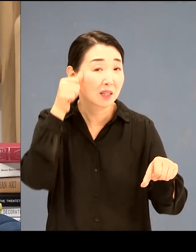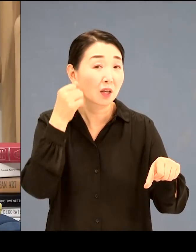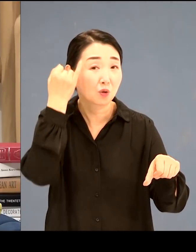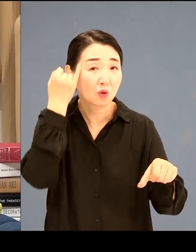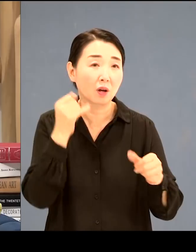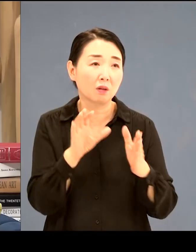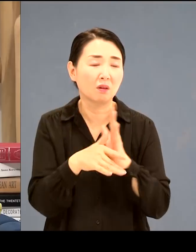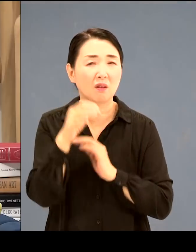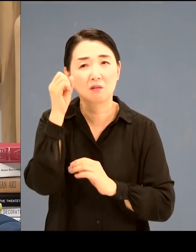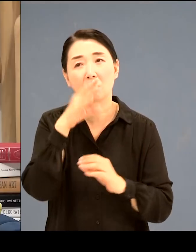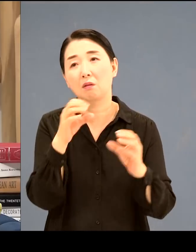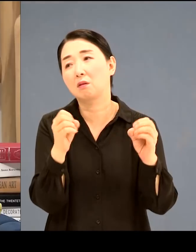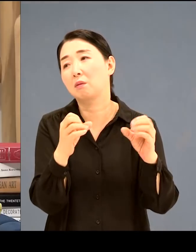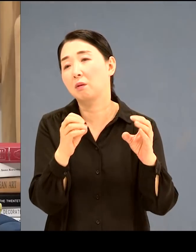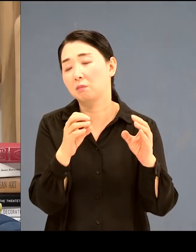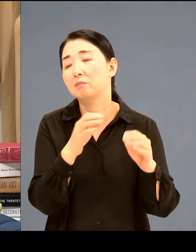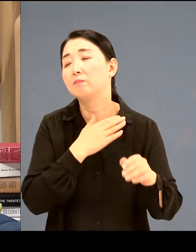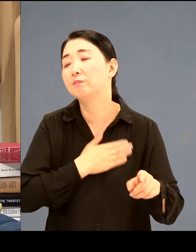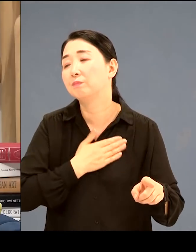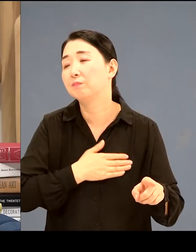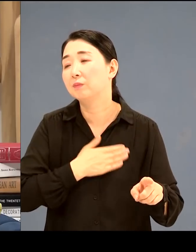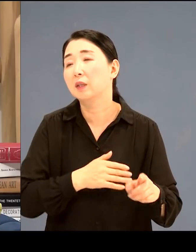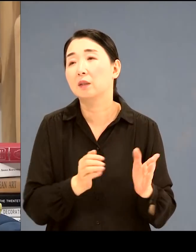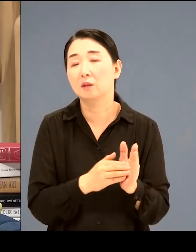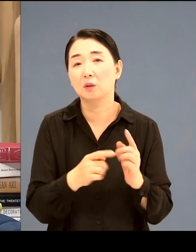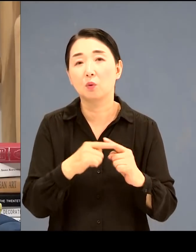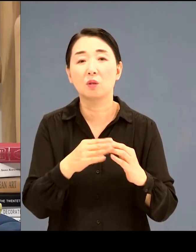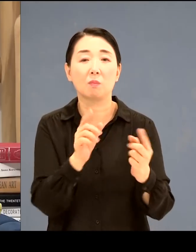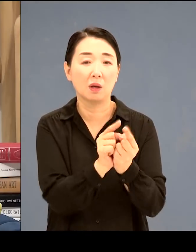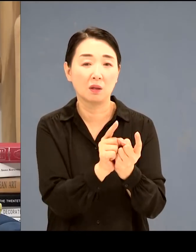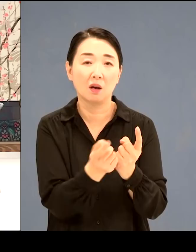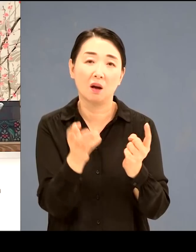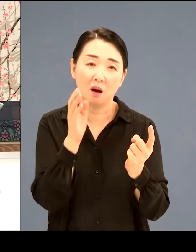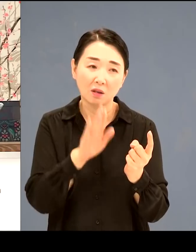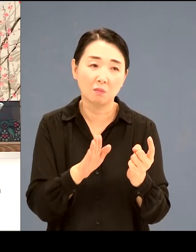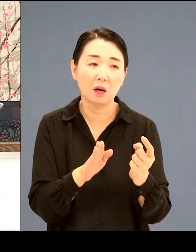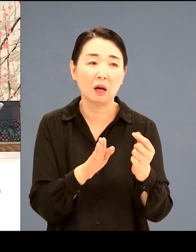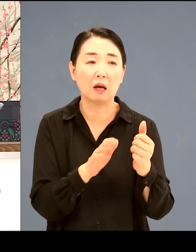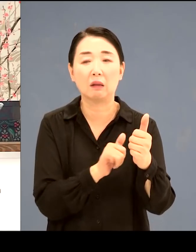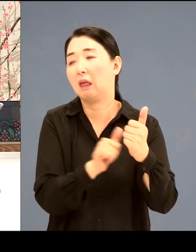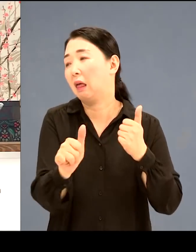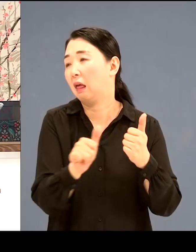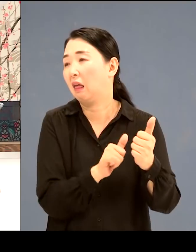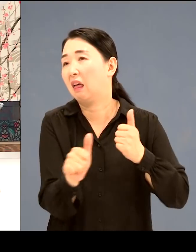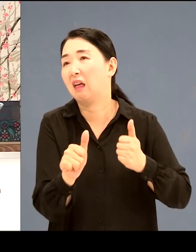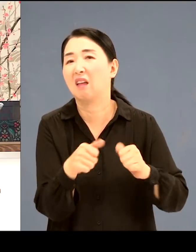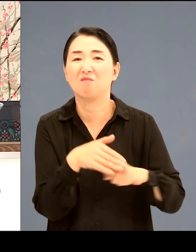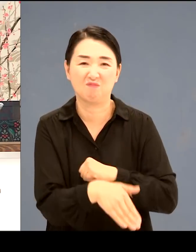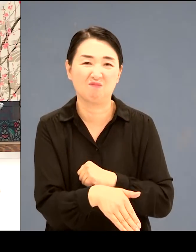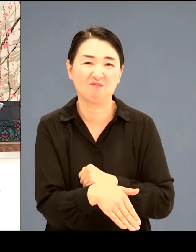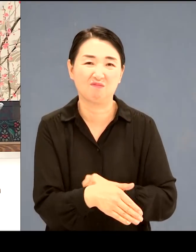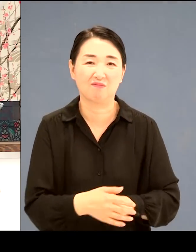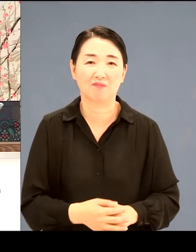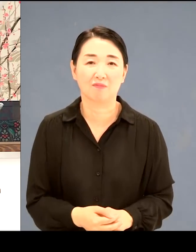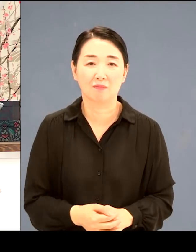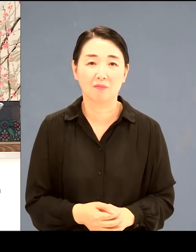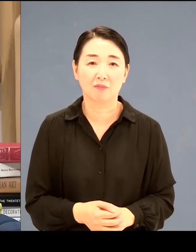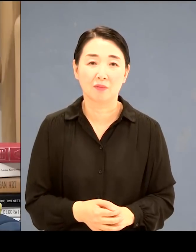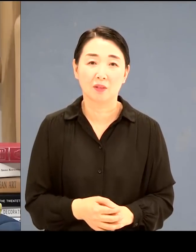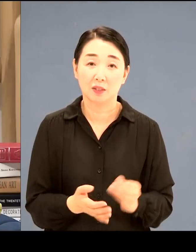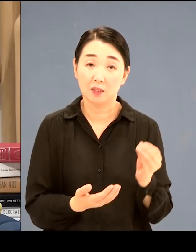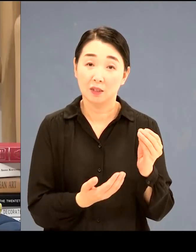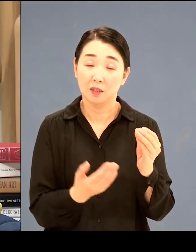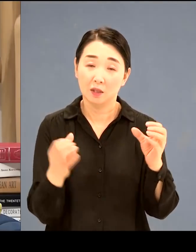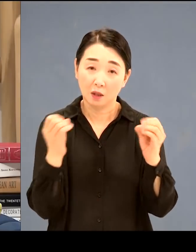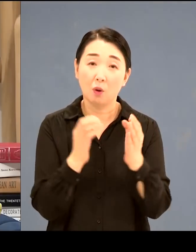굉장히 대면했거든요. 교회에서 만나도 서로 이렇게 아들이 피하고 저희를. 그 사건